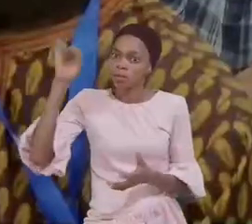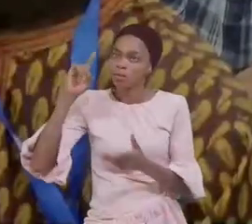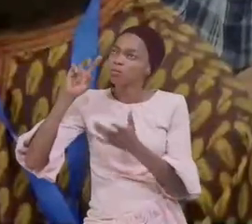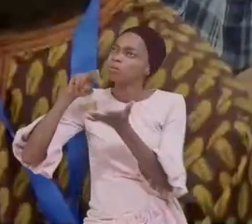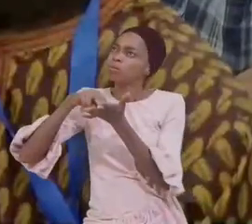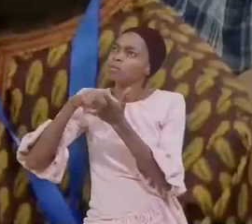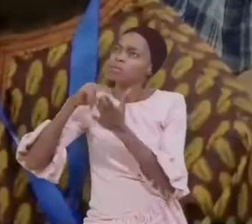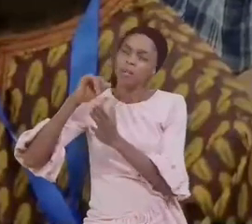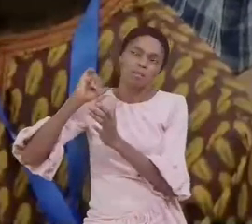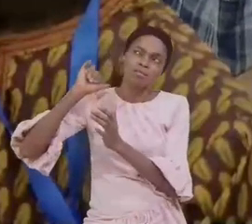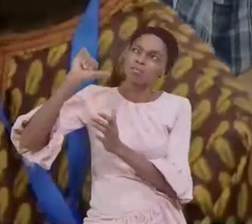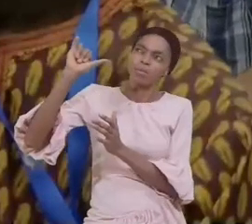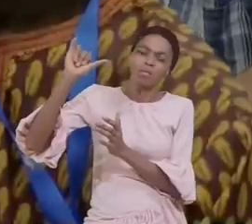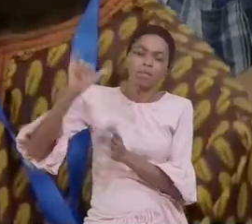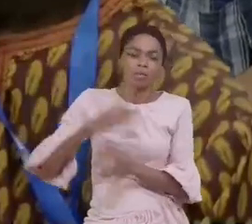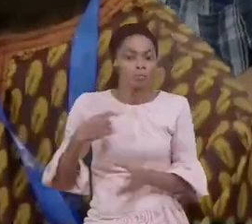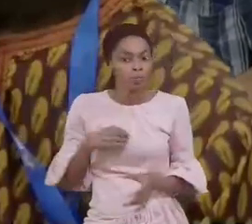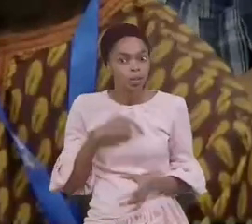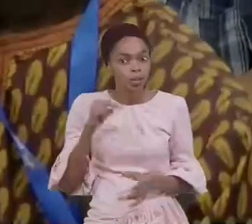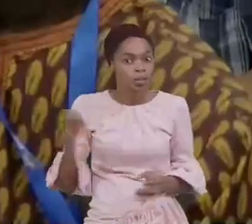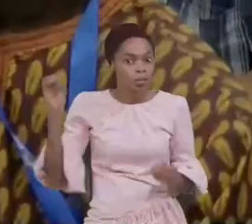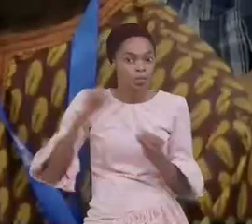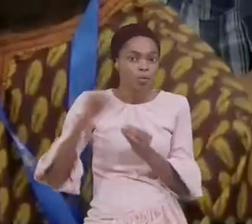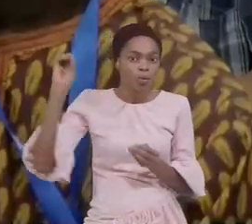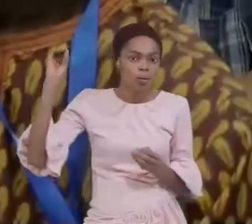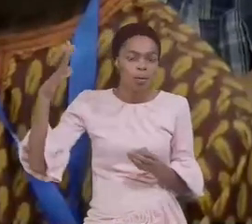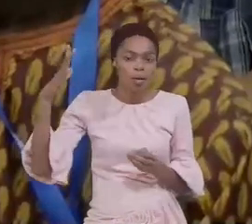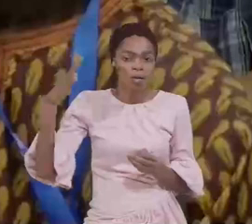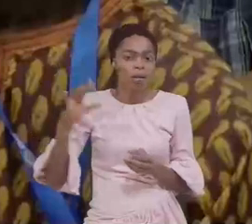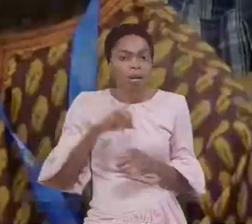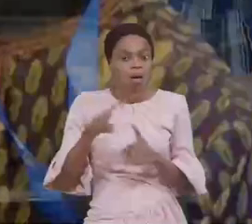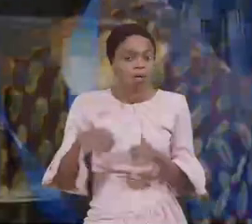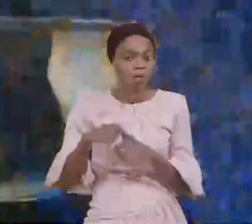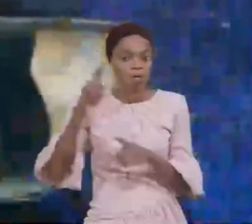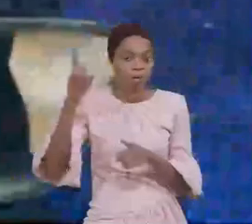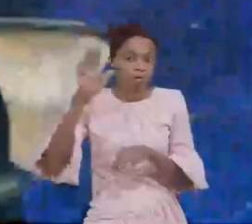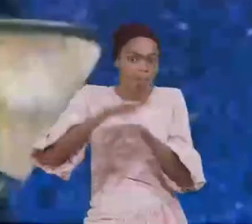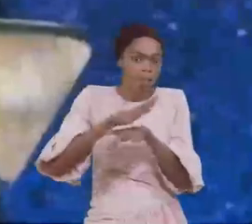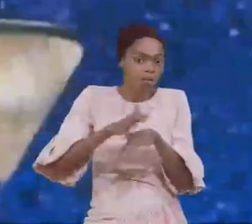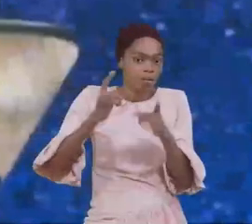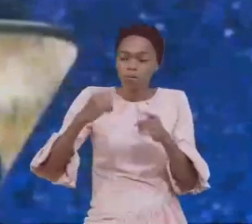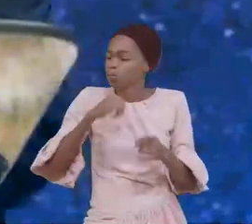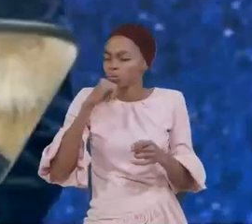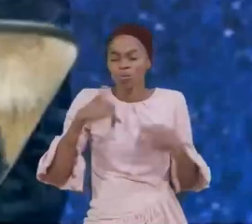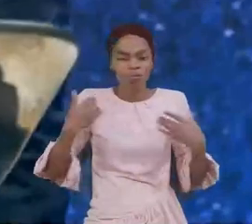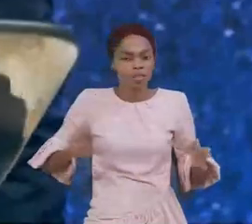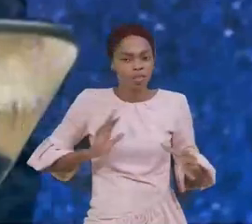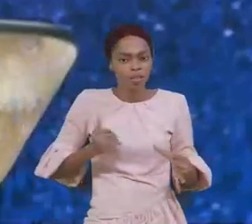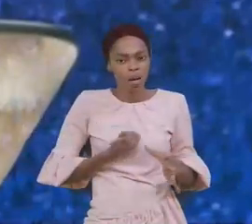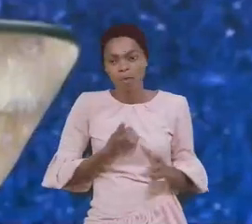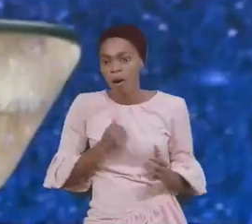plus de lumière diurne. Si le soleil se couche maintenant, on ne serait pas en mesure de finir, de